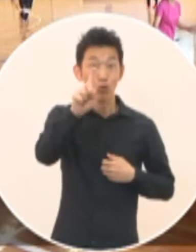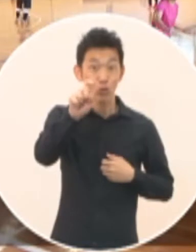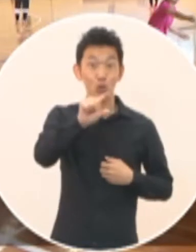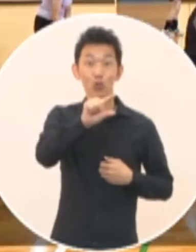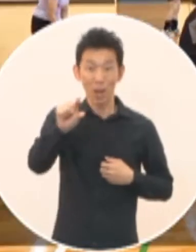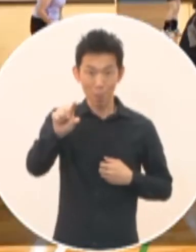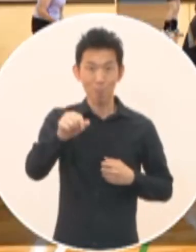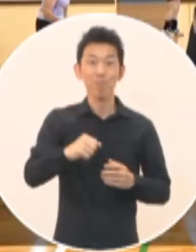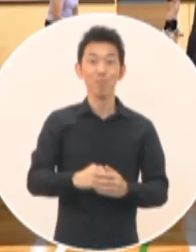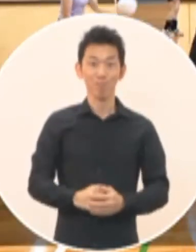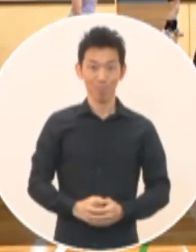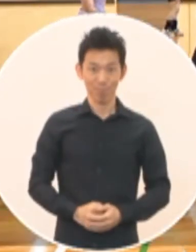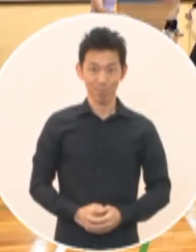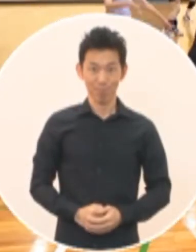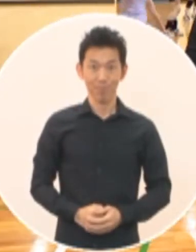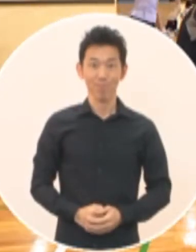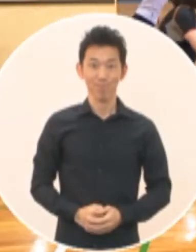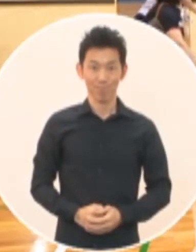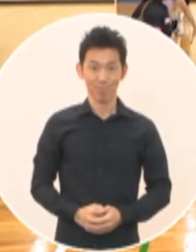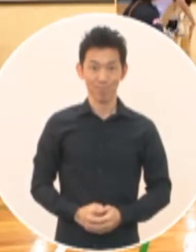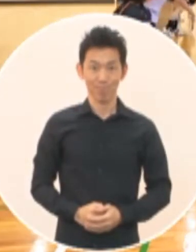です。